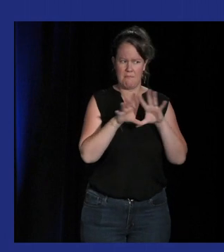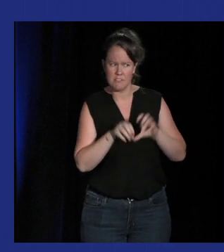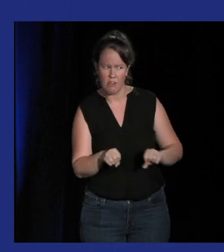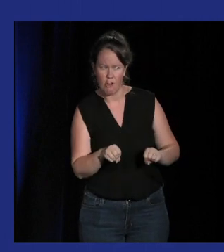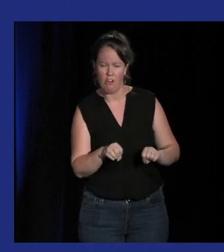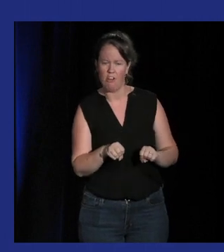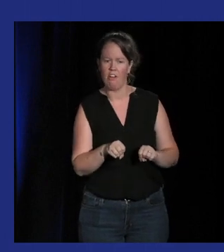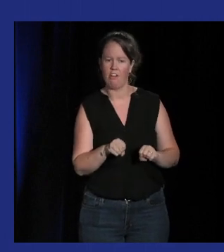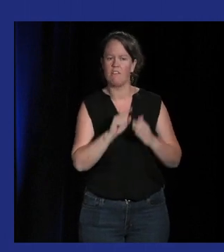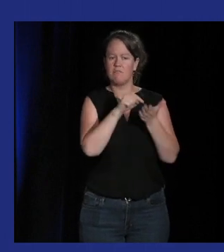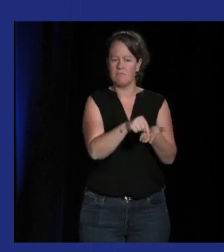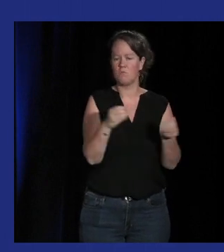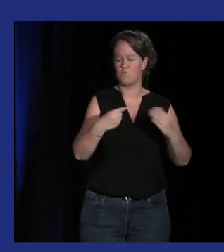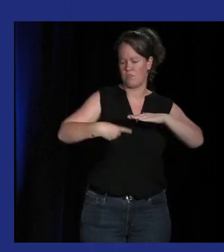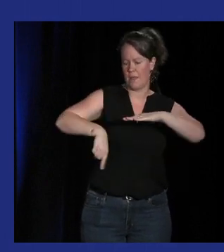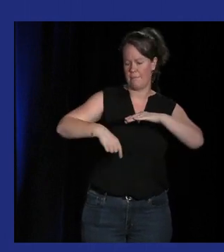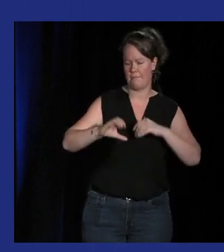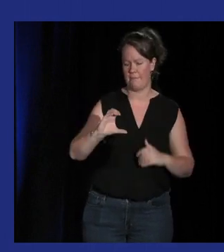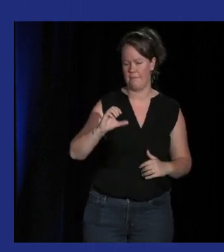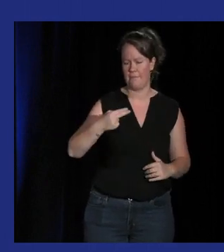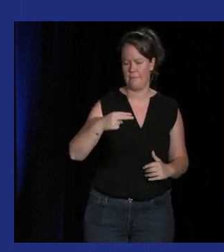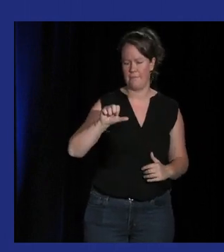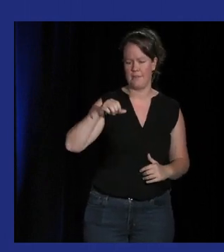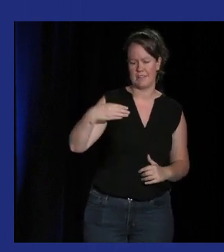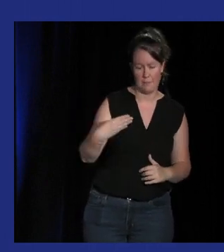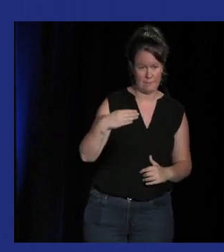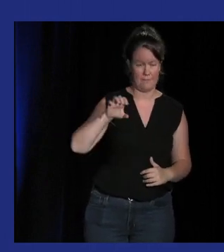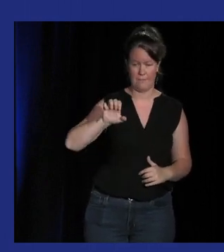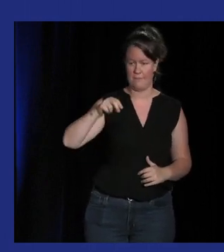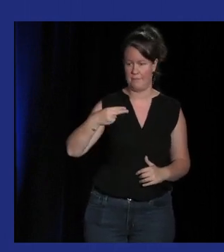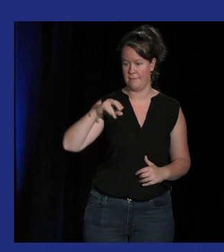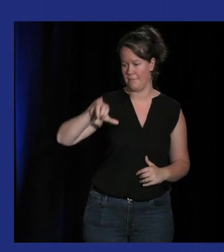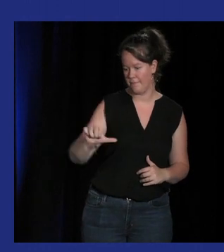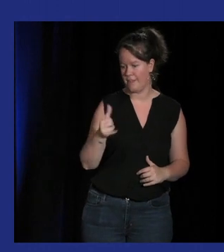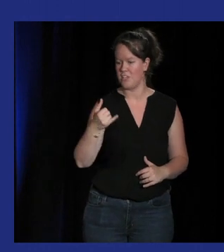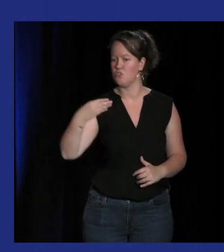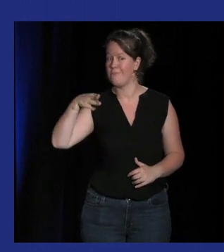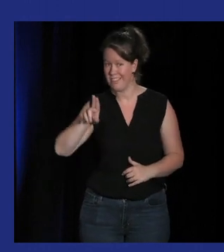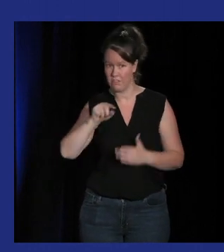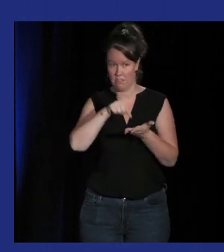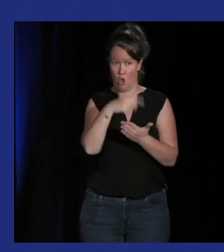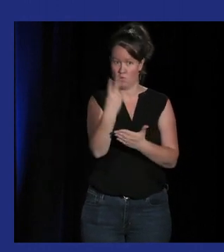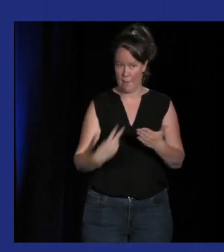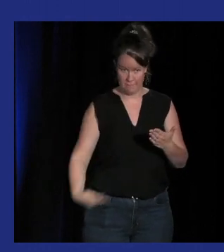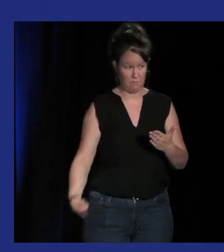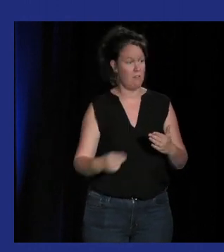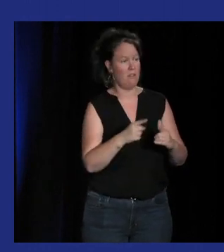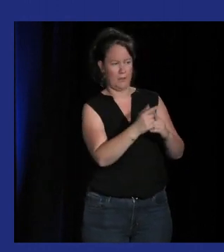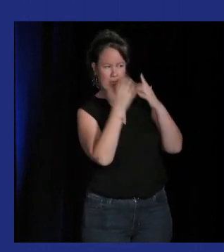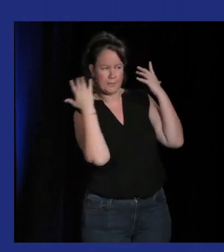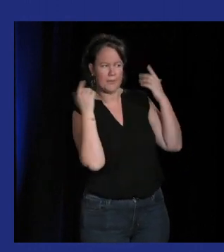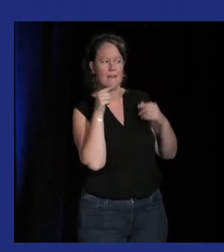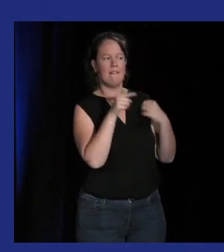à la schmin qui m'a spécialisé dans le jeu vidéo donc dans le son dans le jeu vidéo et c'est ça qui m'a lancé après